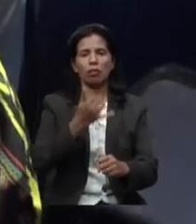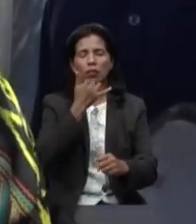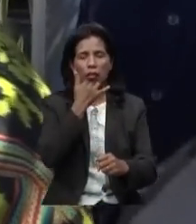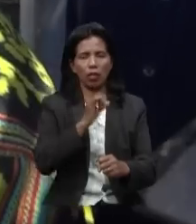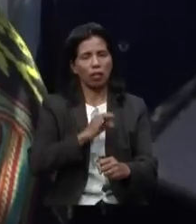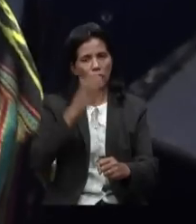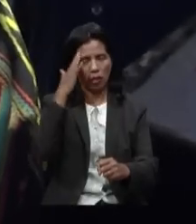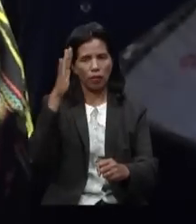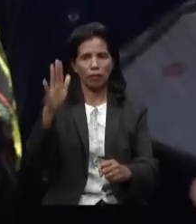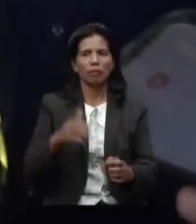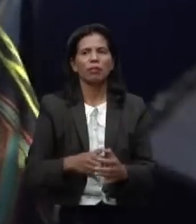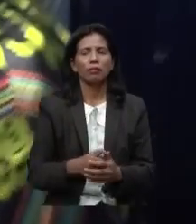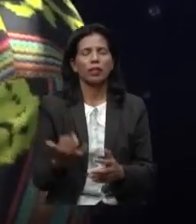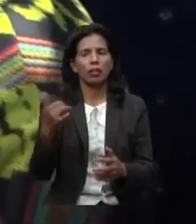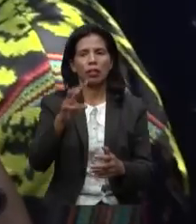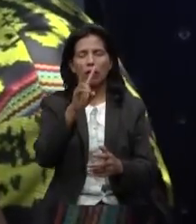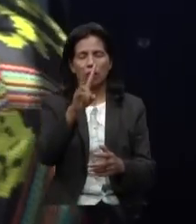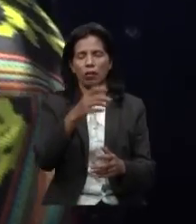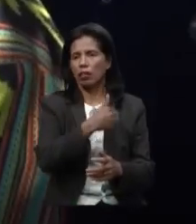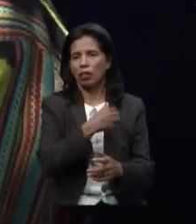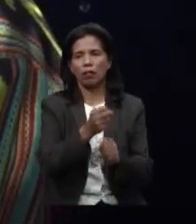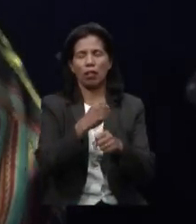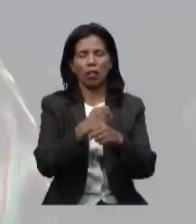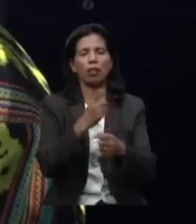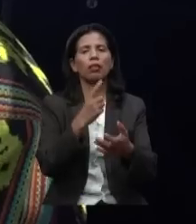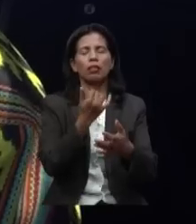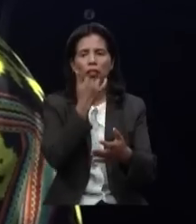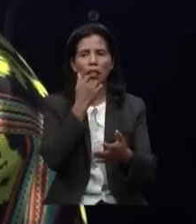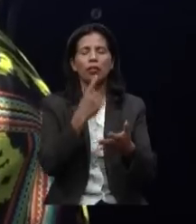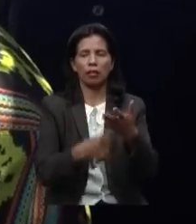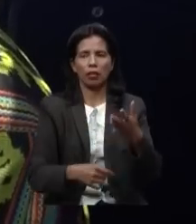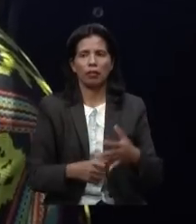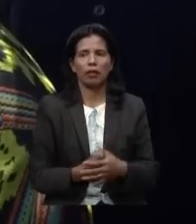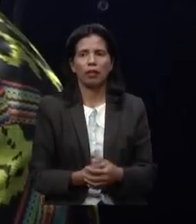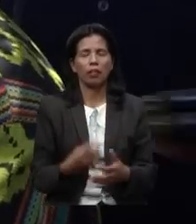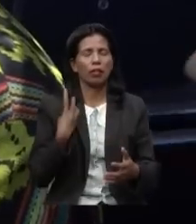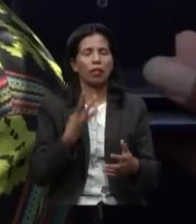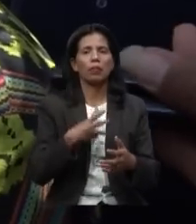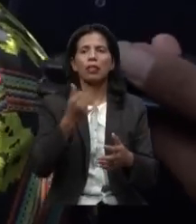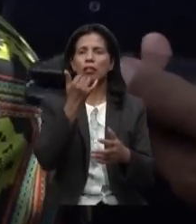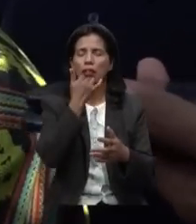ten be sernero sido kal sala buat ida tu bok saida sernero haunia sala maka kita be